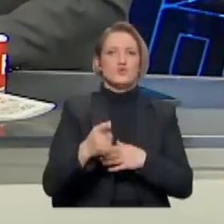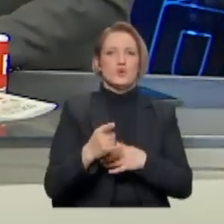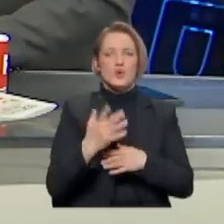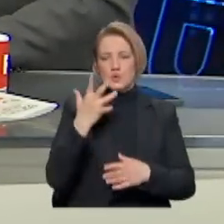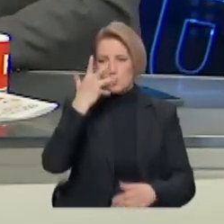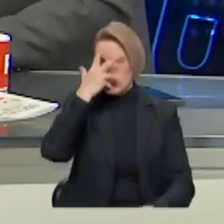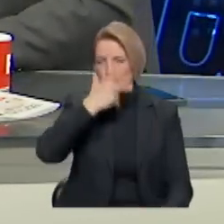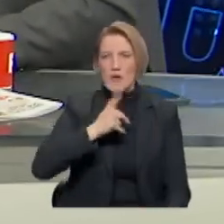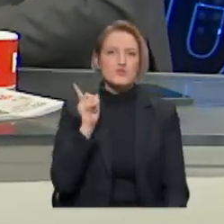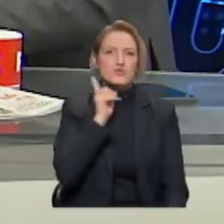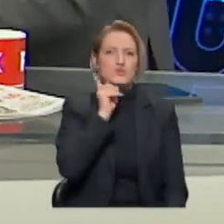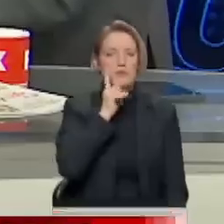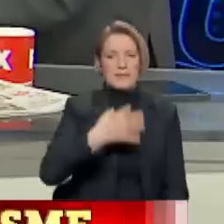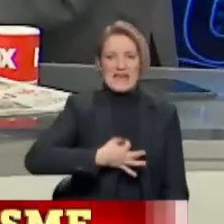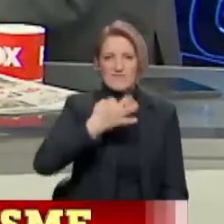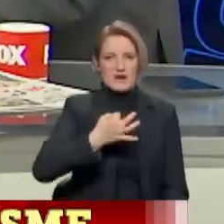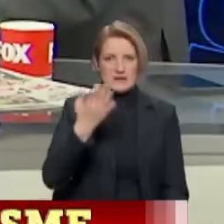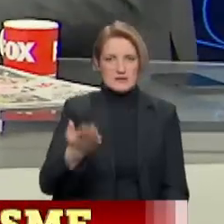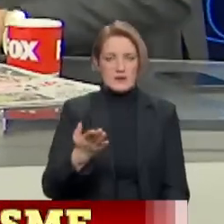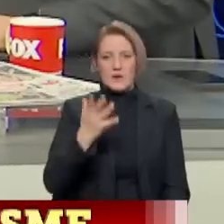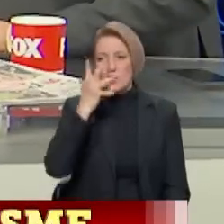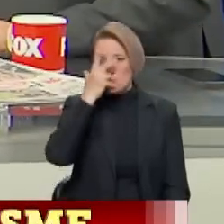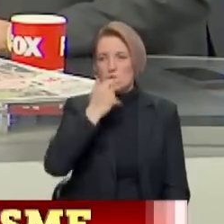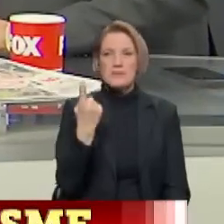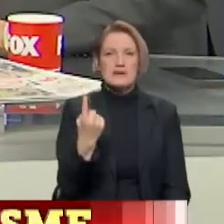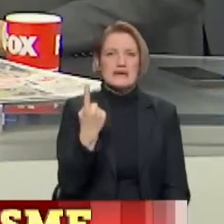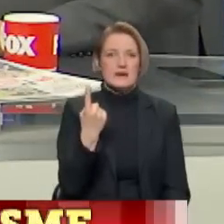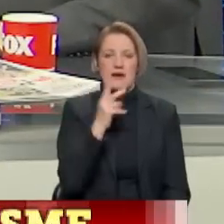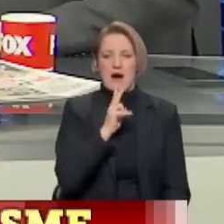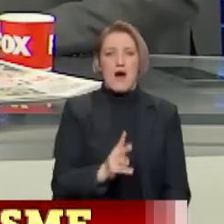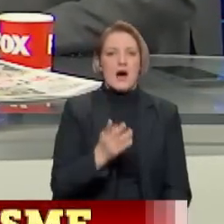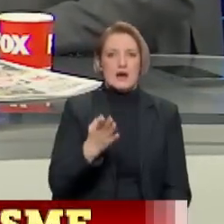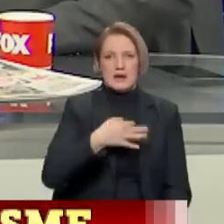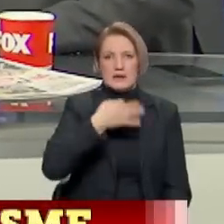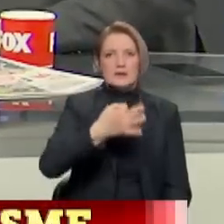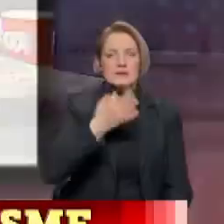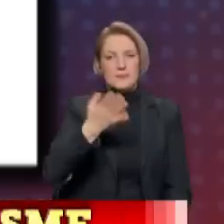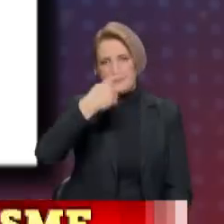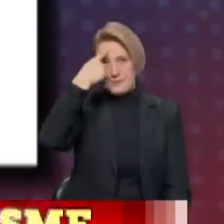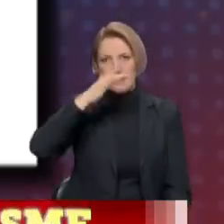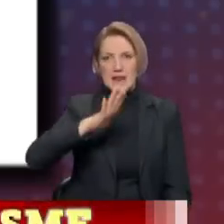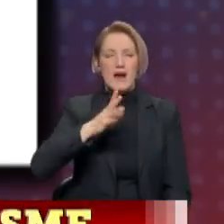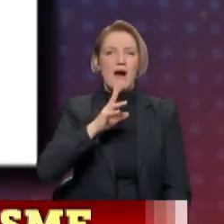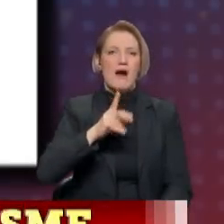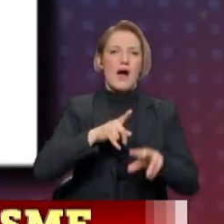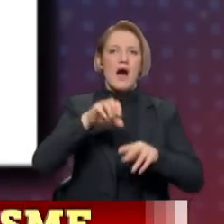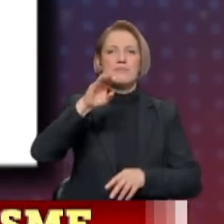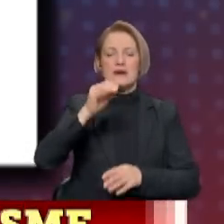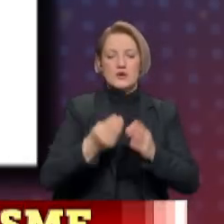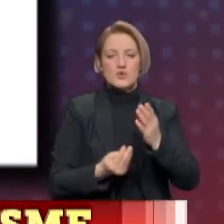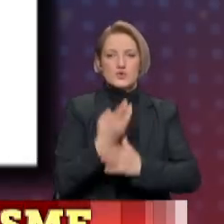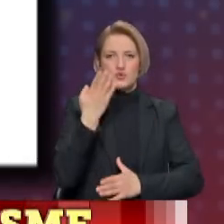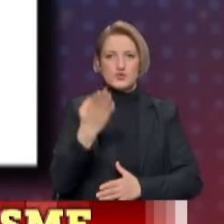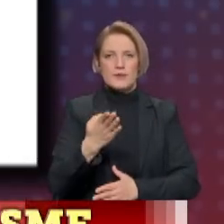böyle utanç duyuyorum ifadesi ya da utanılacak bir karardır ifadesi belki de AK Parti'nin kurucusu anlamında